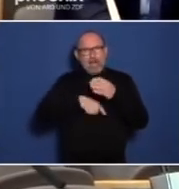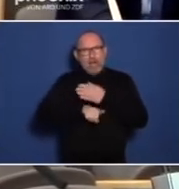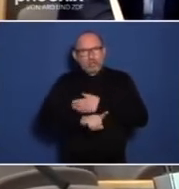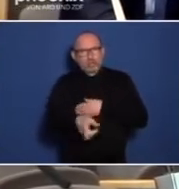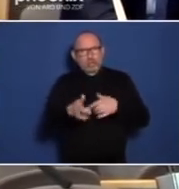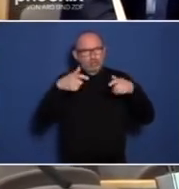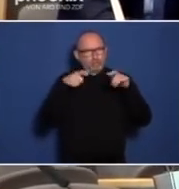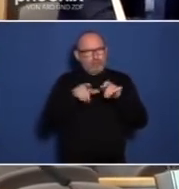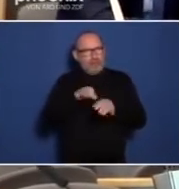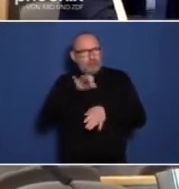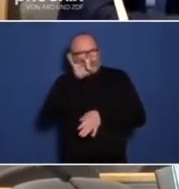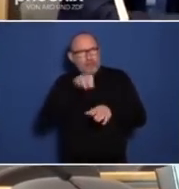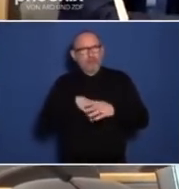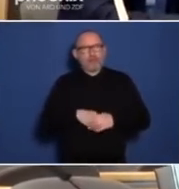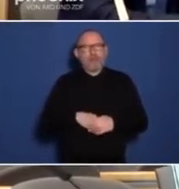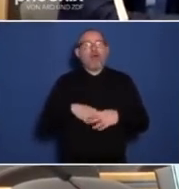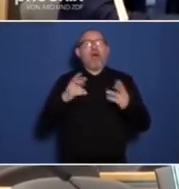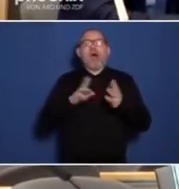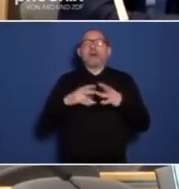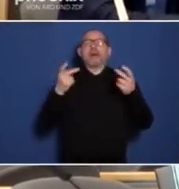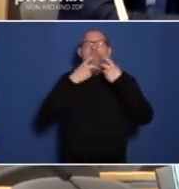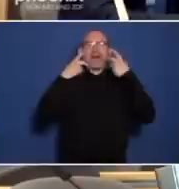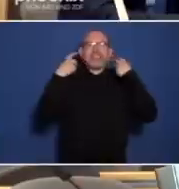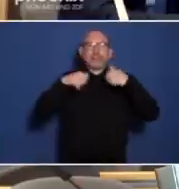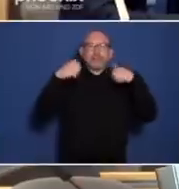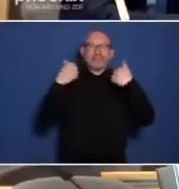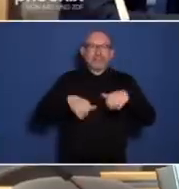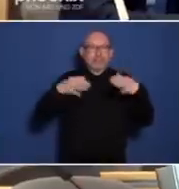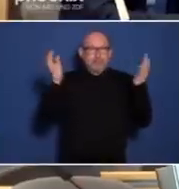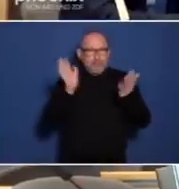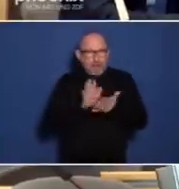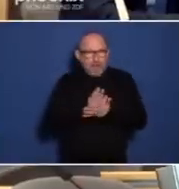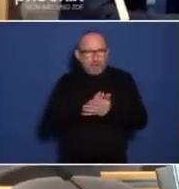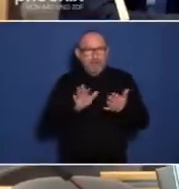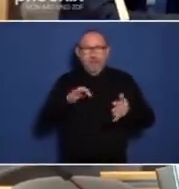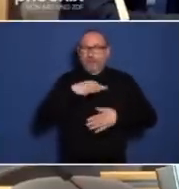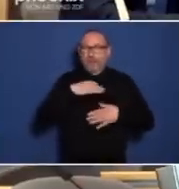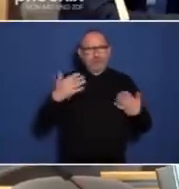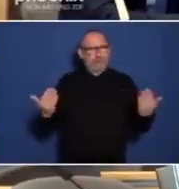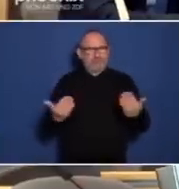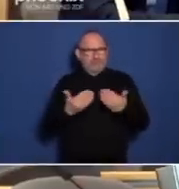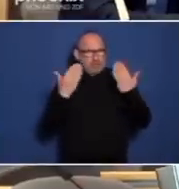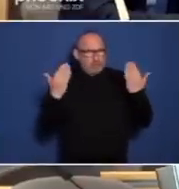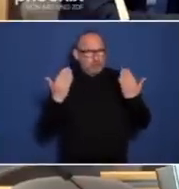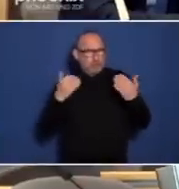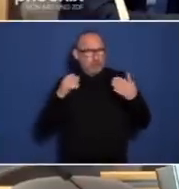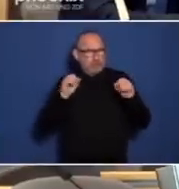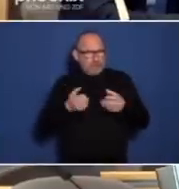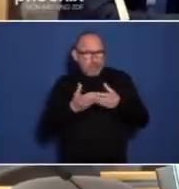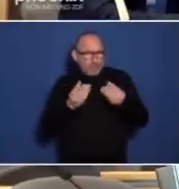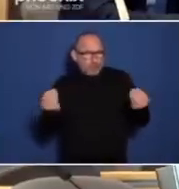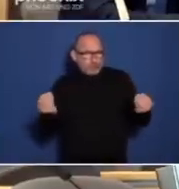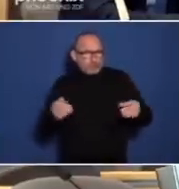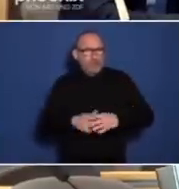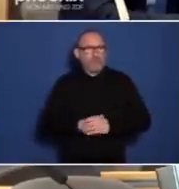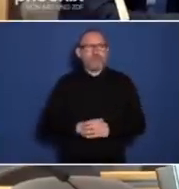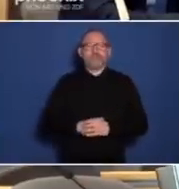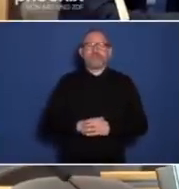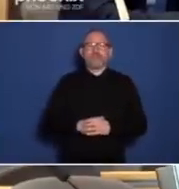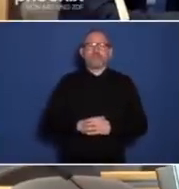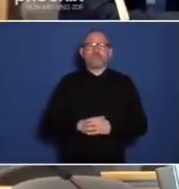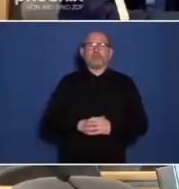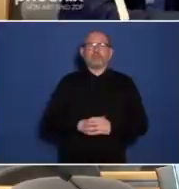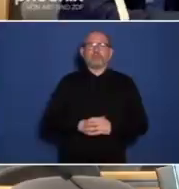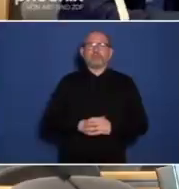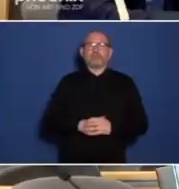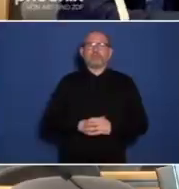Gleichzeitig bleibt aber die Maskenpflicht in Kraft. Könnten Sie diesen Widerspruch für mich auflösen? Danke. Vielleicht möchte der Kollege vom